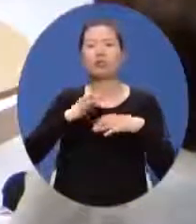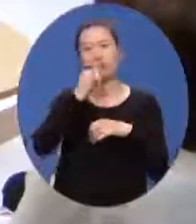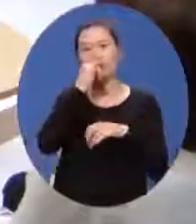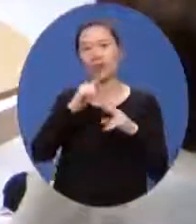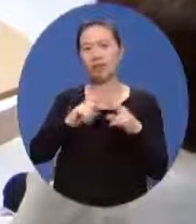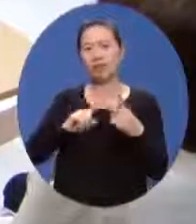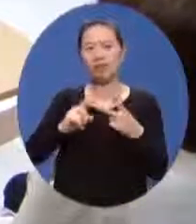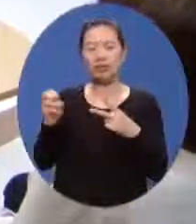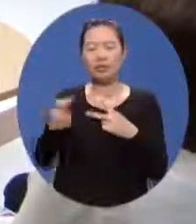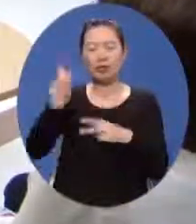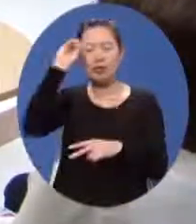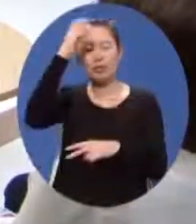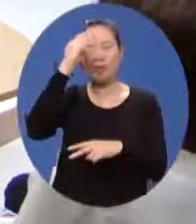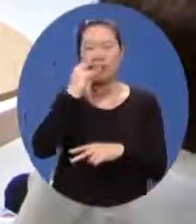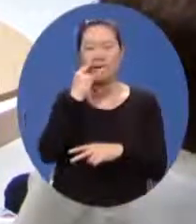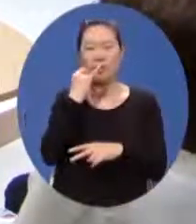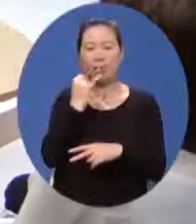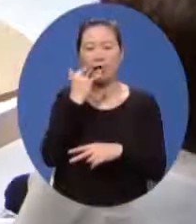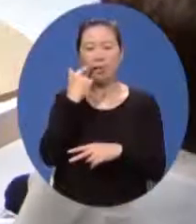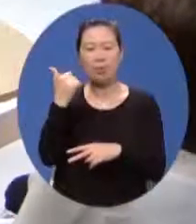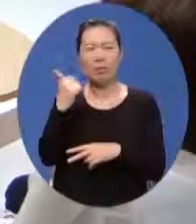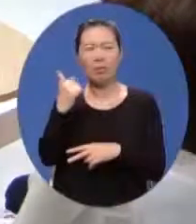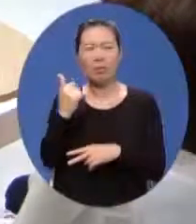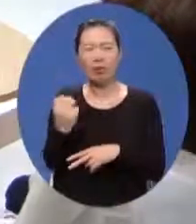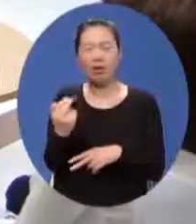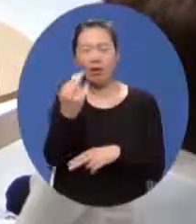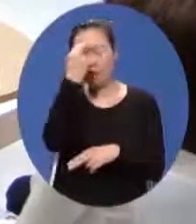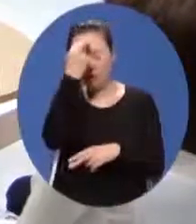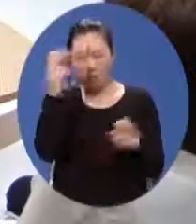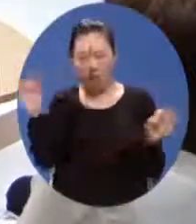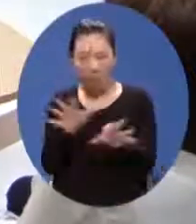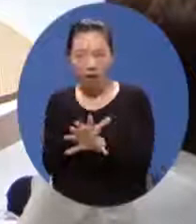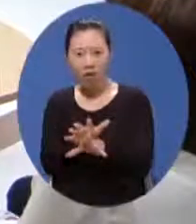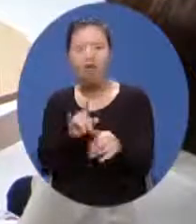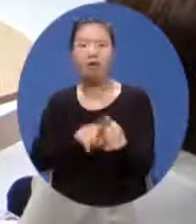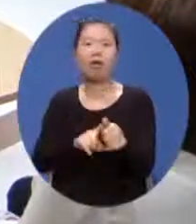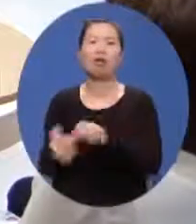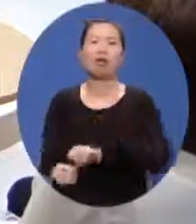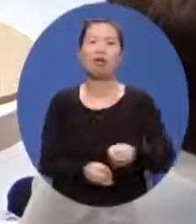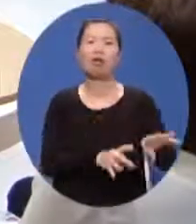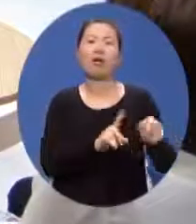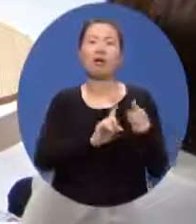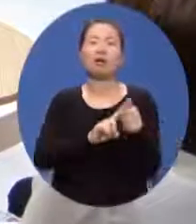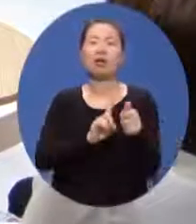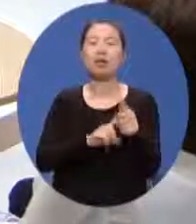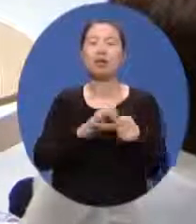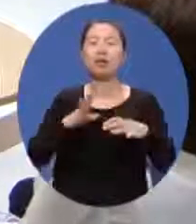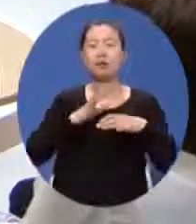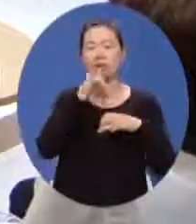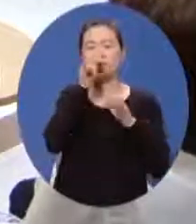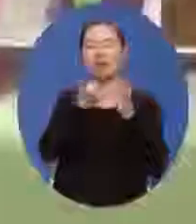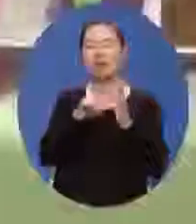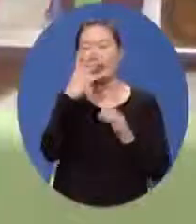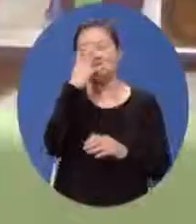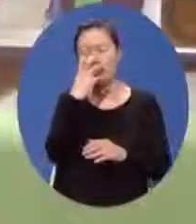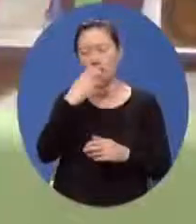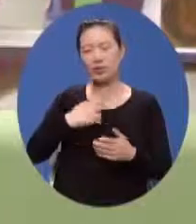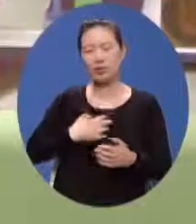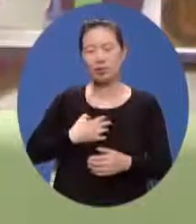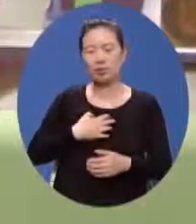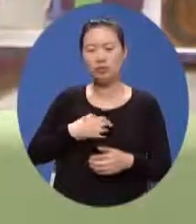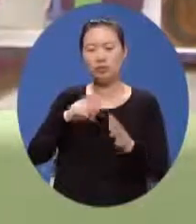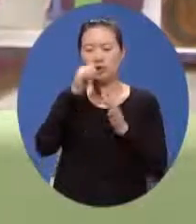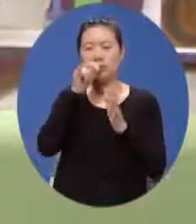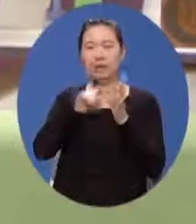있거나 아니면 갑자기 엄마 아빠 중에 누가 휙 없어진 대상 상실에 대한 어떤 그런 두려움이 있거나 우울하거나 불안하거나